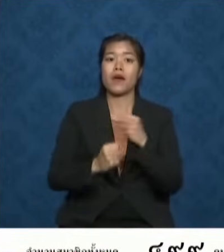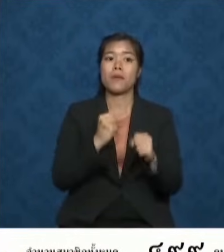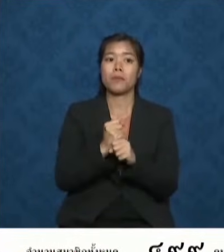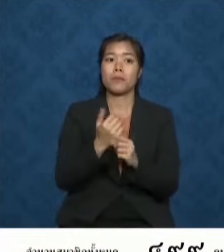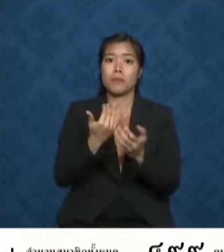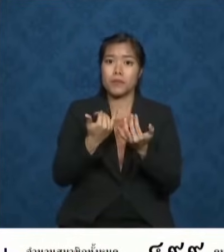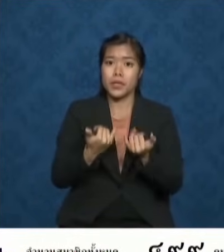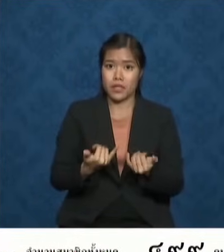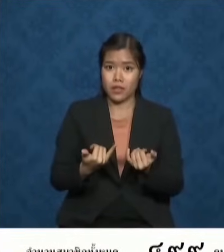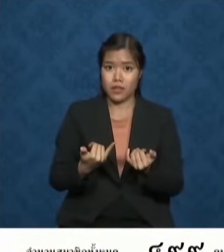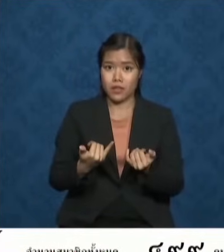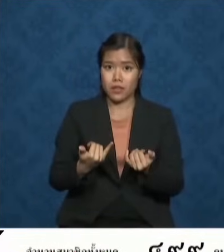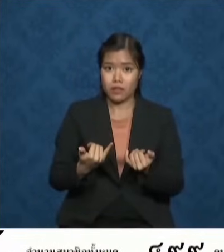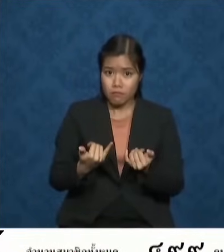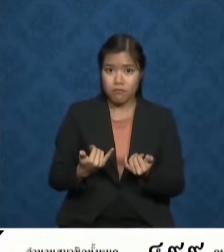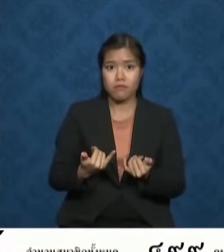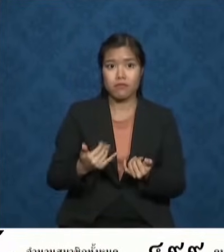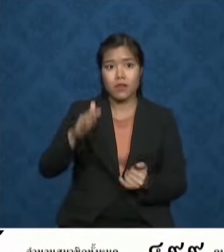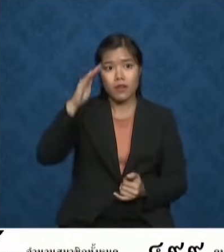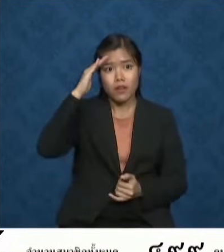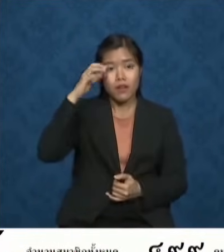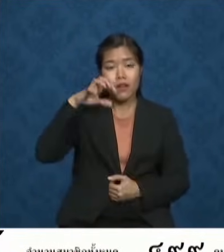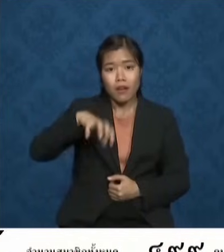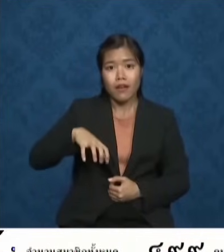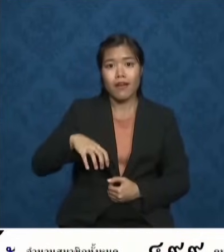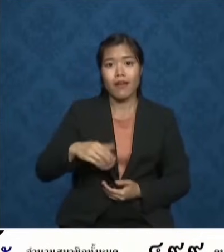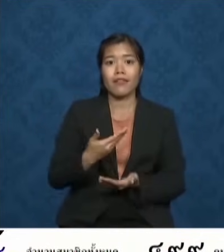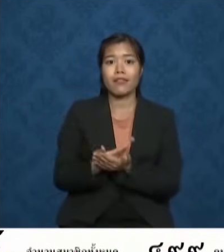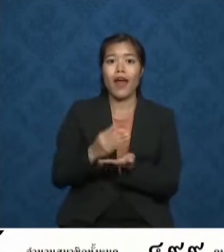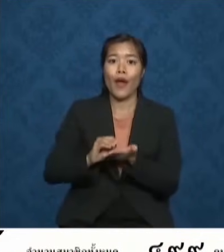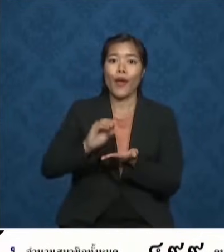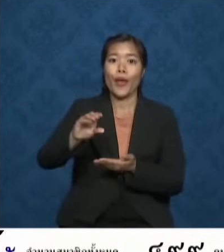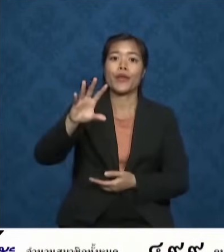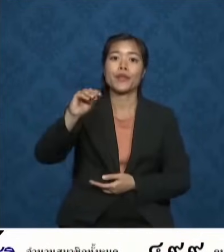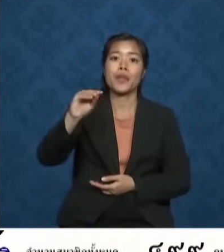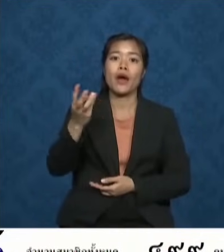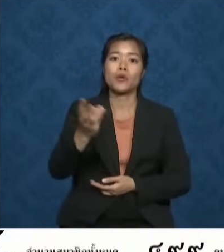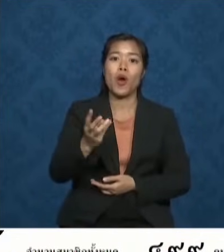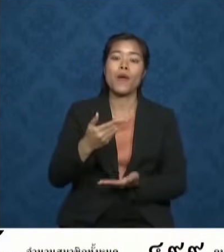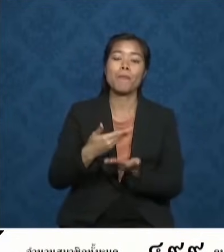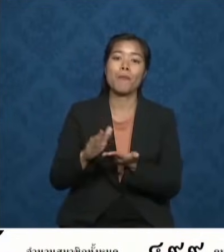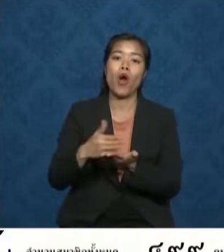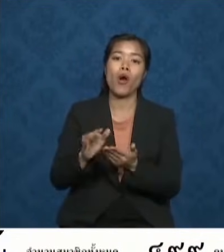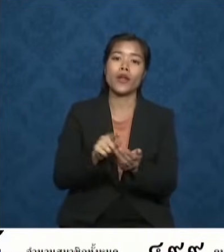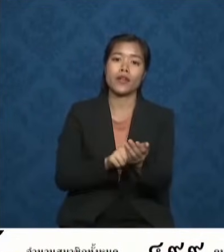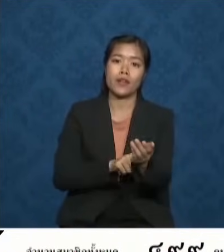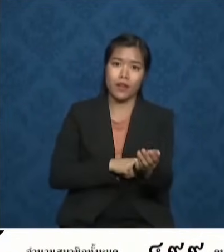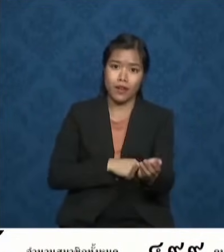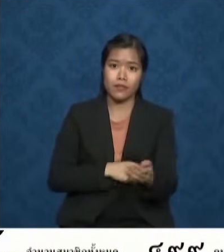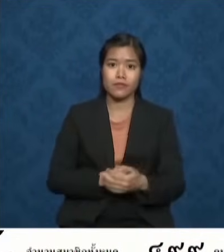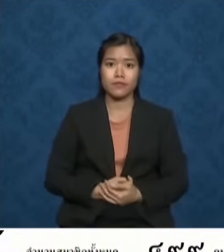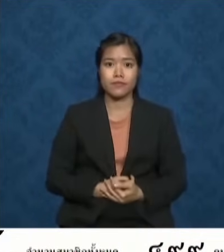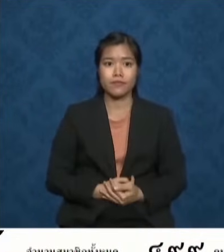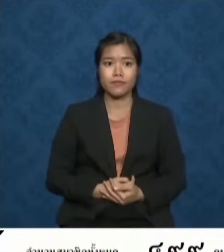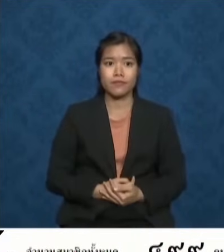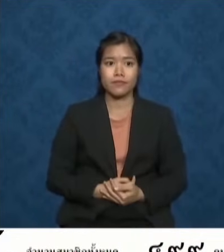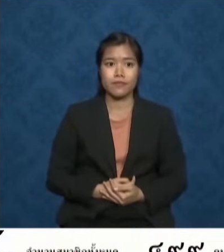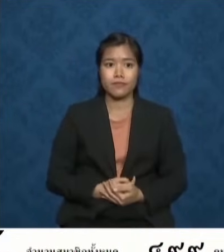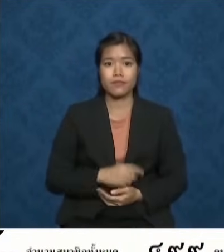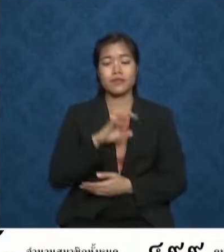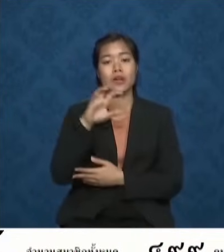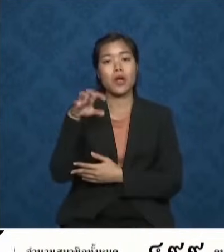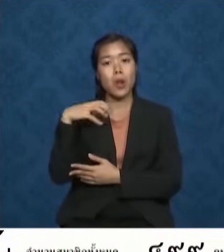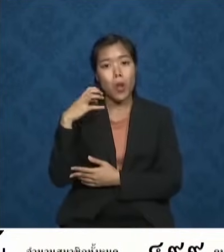คสุทินนี่สุทินดาวน้อยผ่อนเยอะดาวน้อยผ่อนนานหลอก